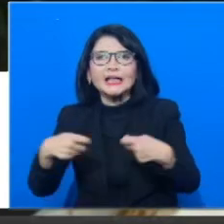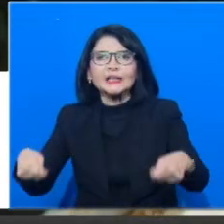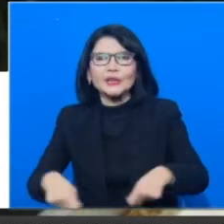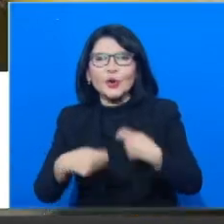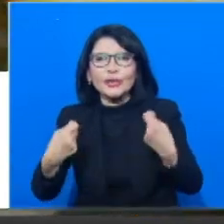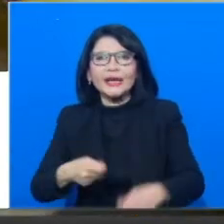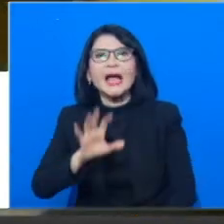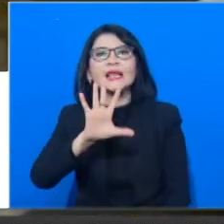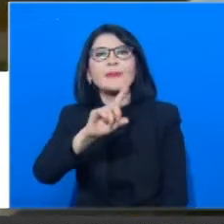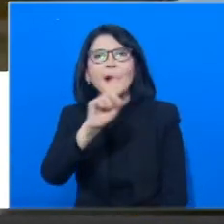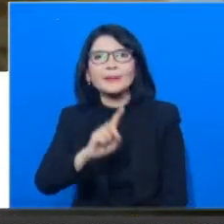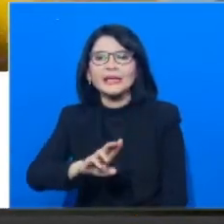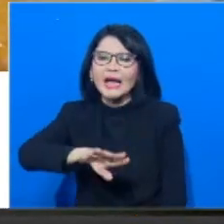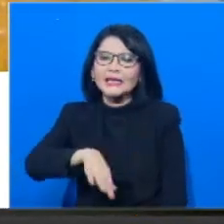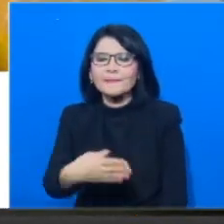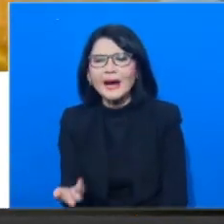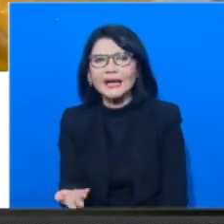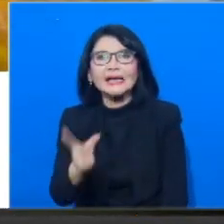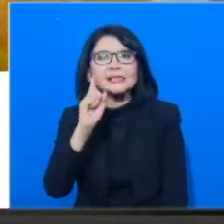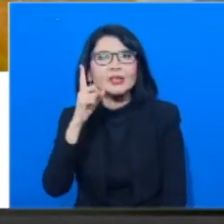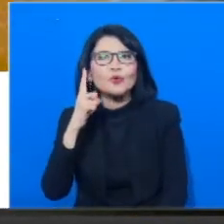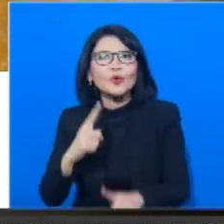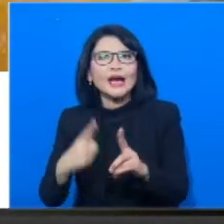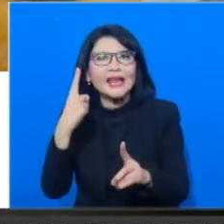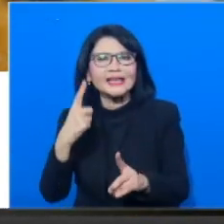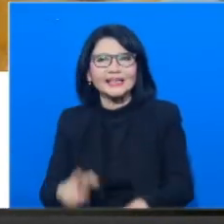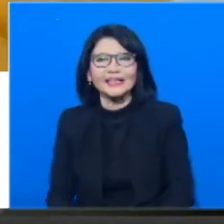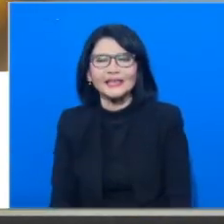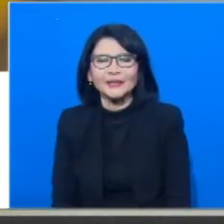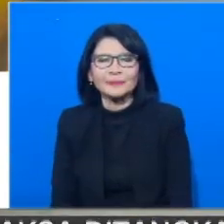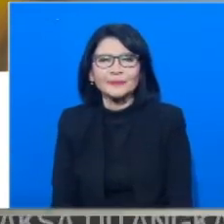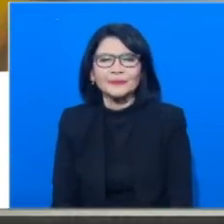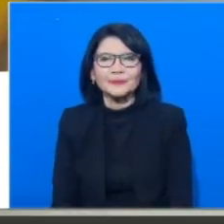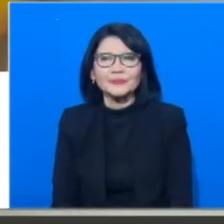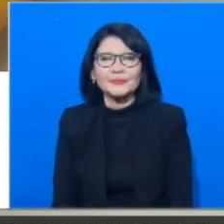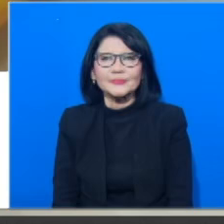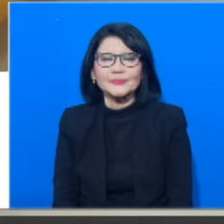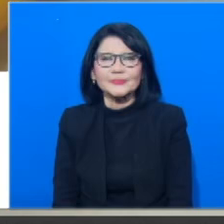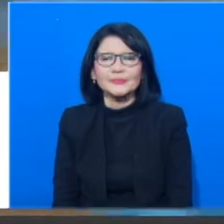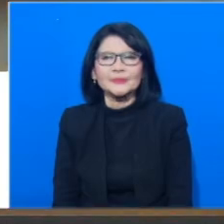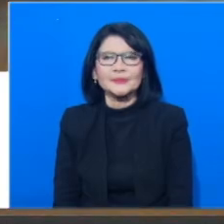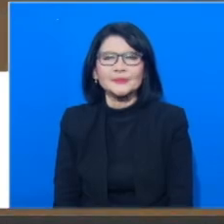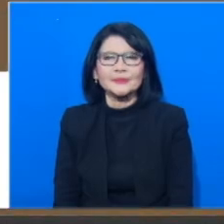selama 5 menit. Balik donat sekali saja agar tidak menyerap banyak minyak.